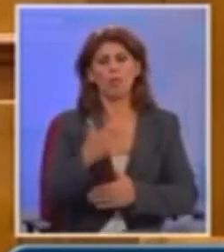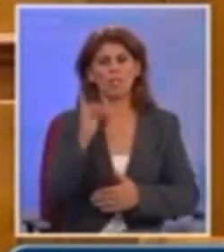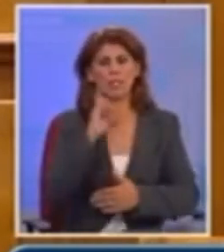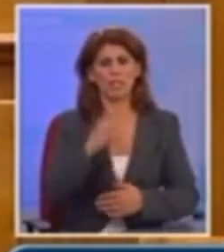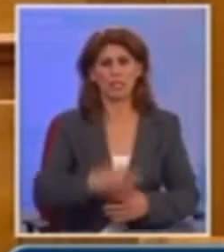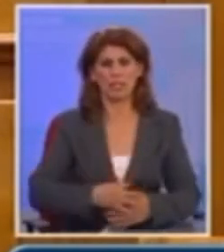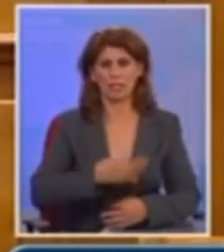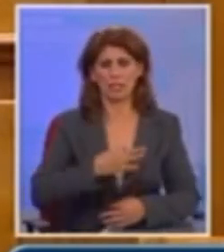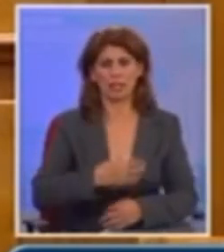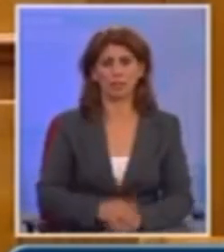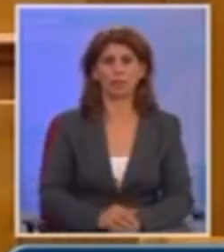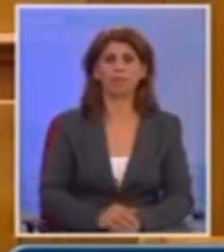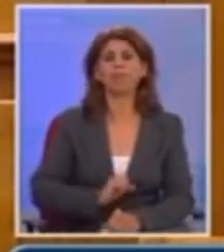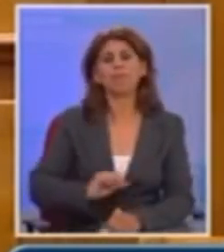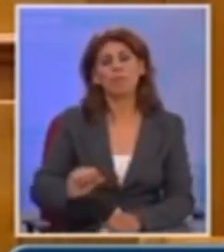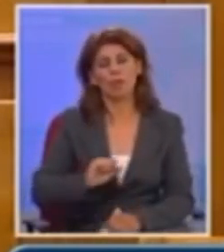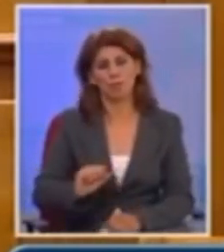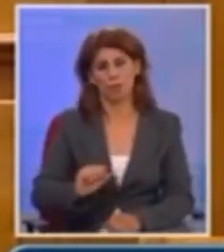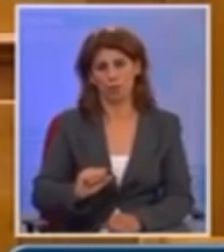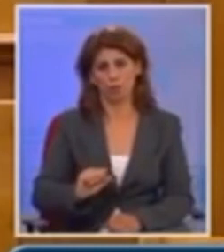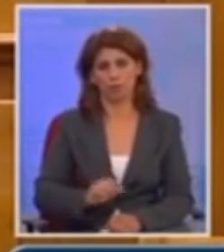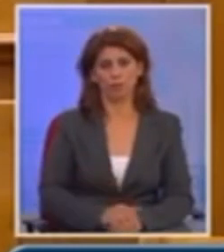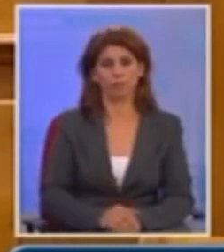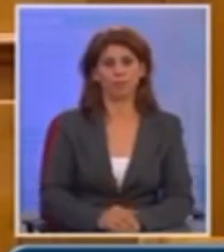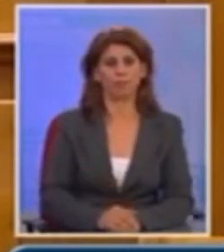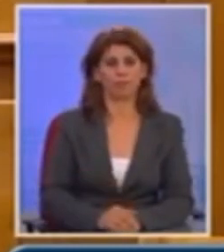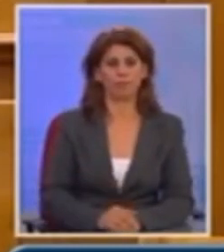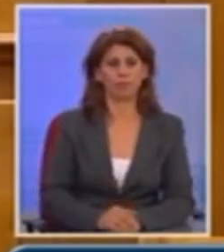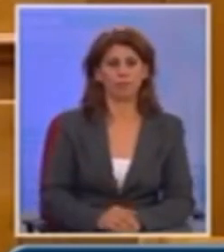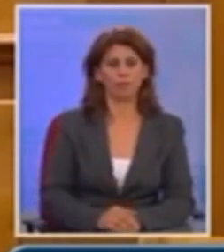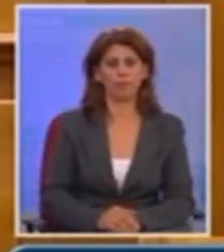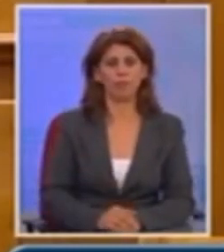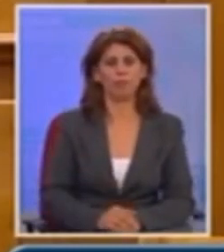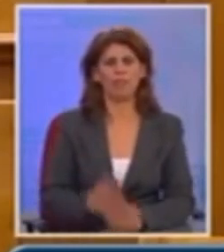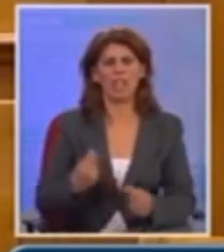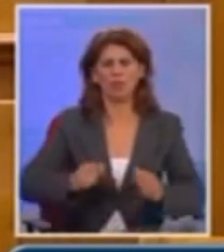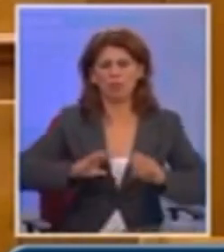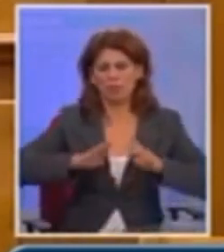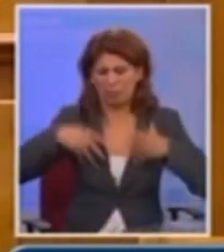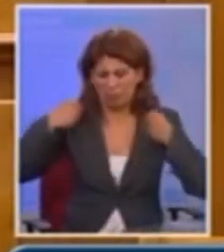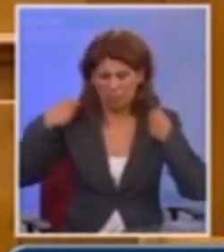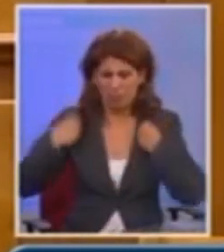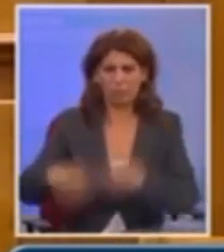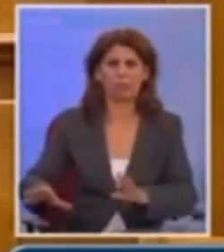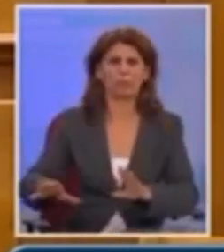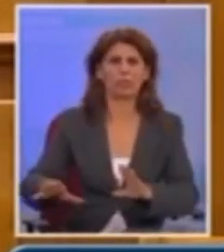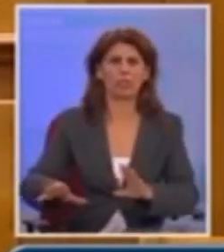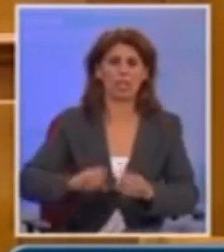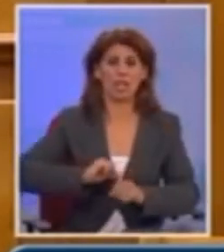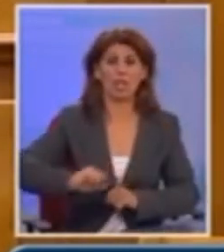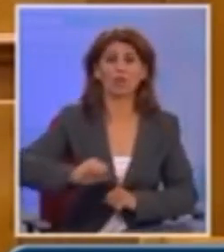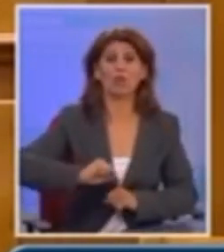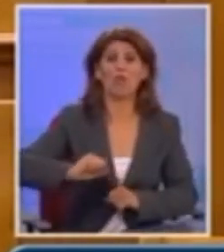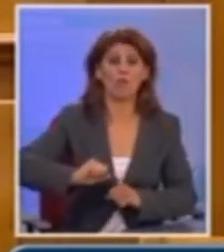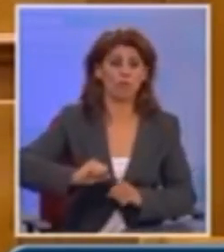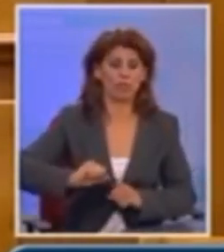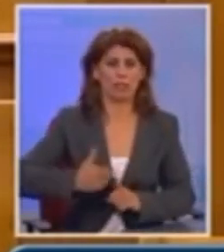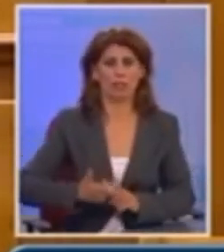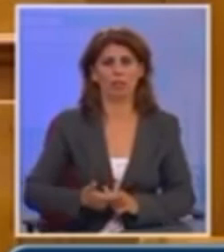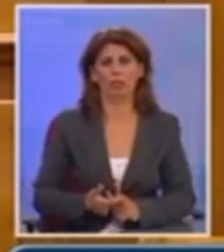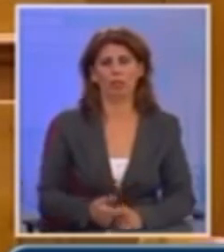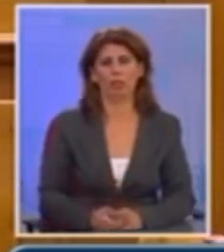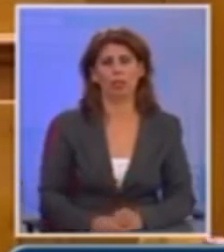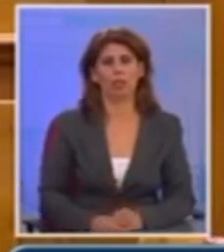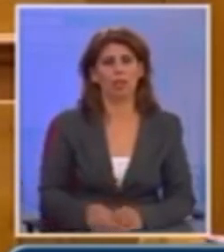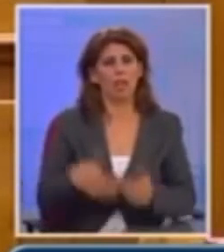και κύριοι, να φοβούνται. Έχουν συχαθεί να τους εκφοβίζετε.